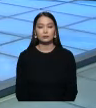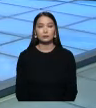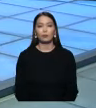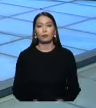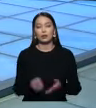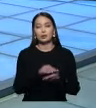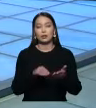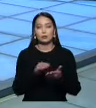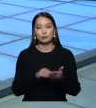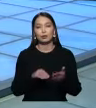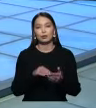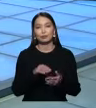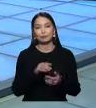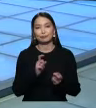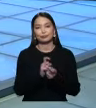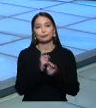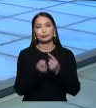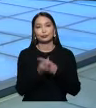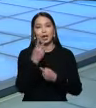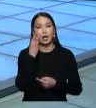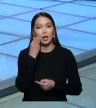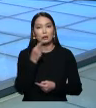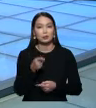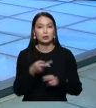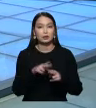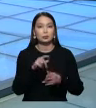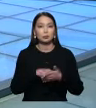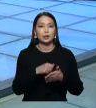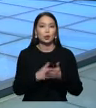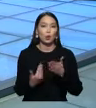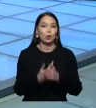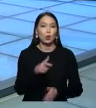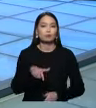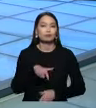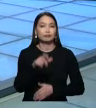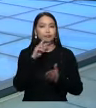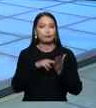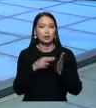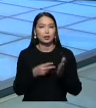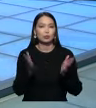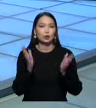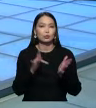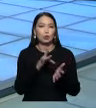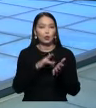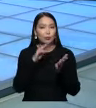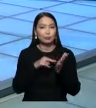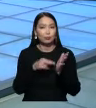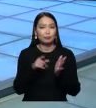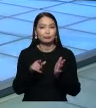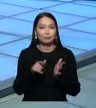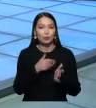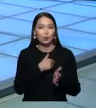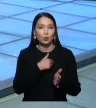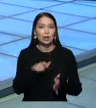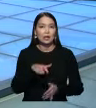Очередной скандал разгорелся в Алматы. На сей раз причиной стал новый градостроительный проект. Власти мегаполиса решили пробить улицу Тлендиева